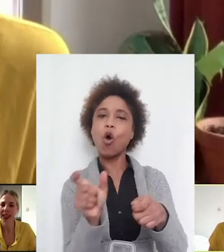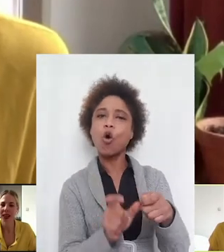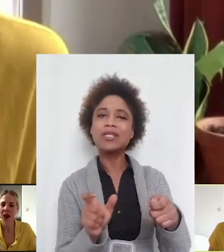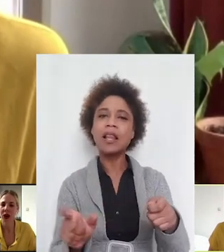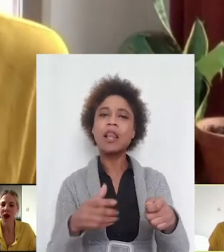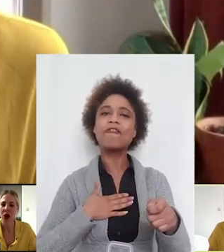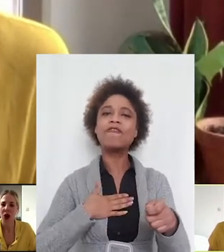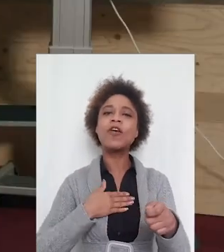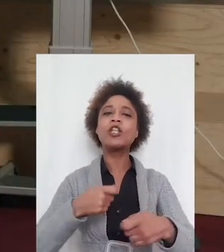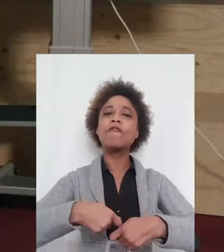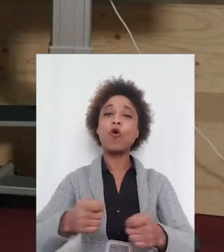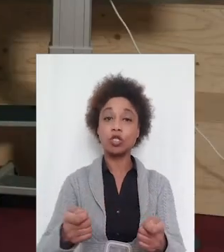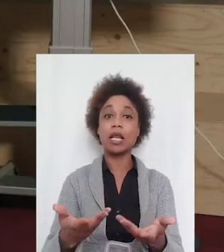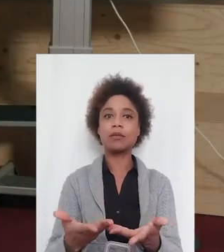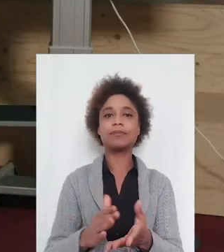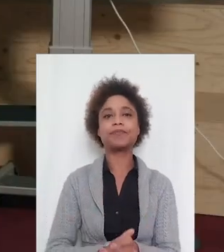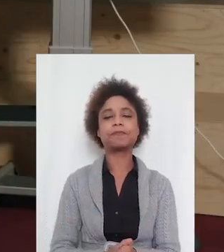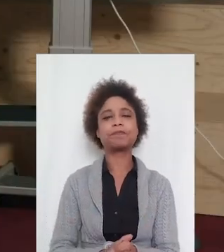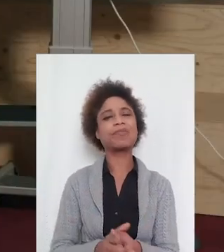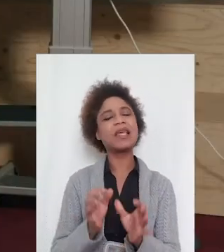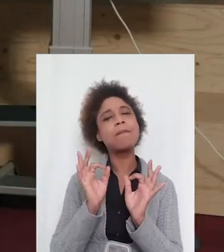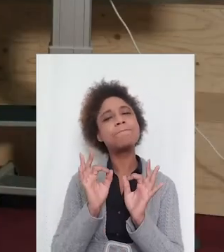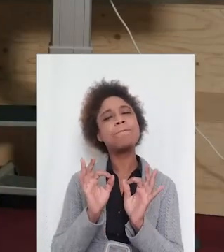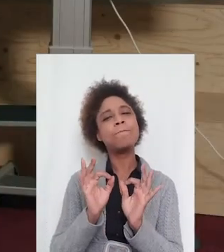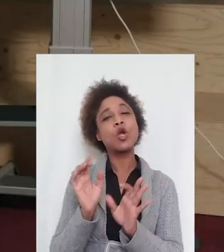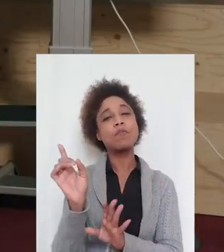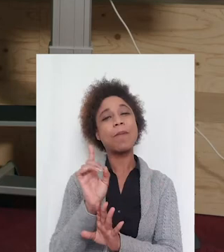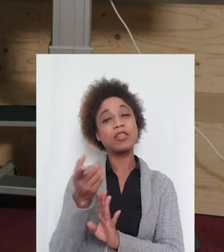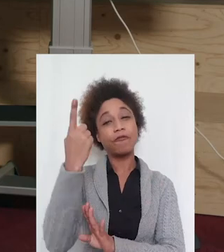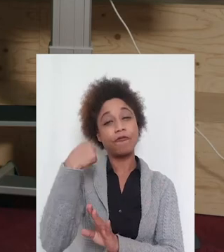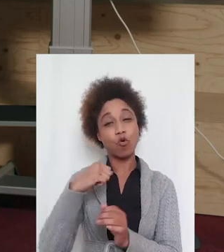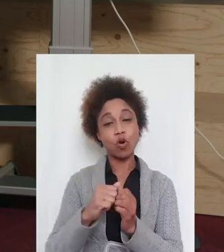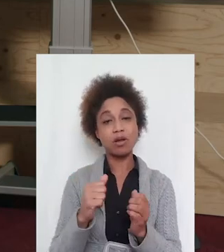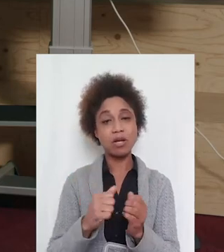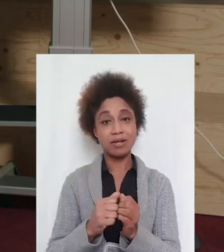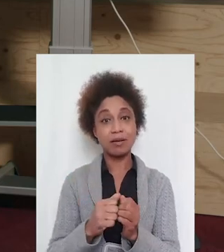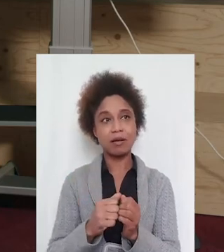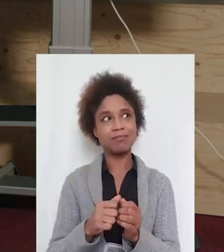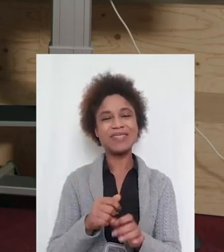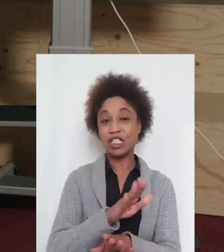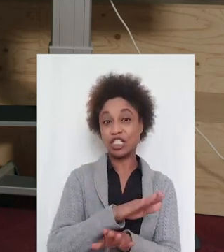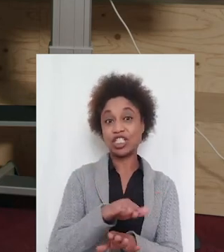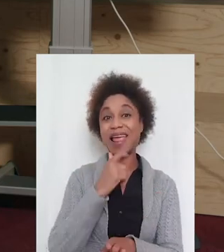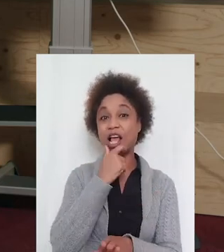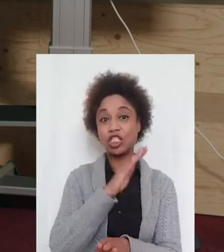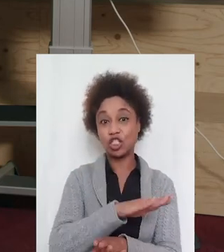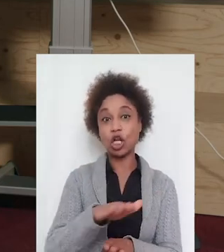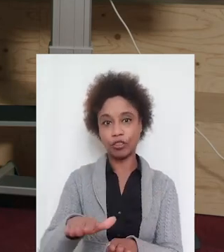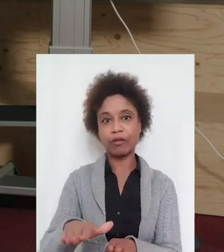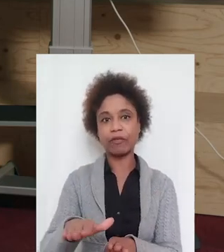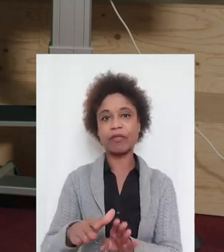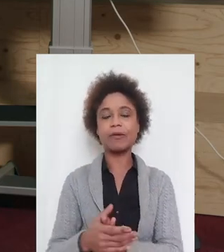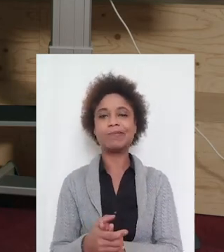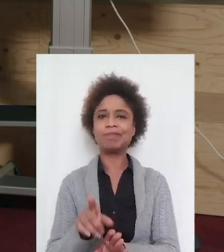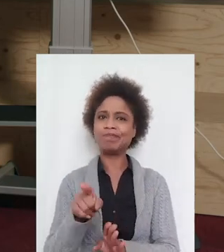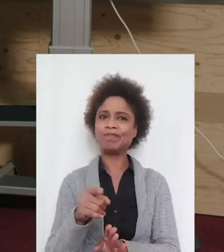En een mooi moment vorig jaar was bijvoorbeeld de voorstelling The Children. Bij deze voorstelling was